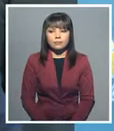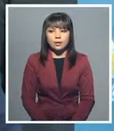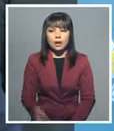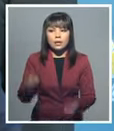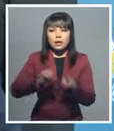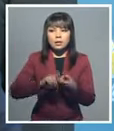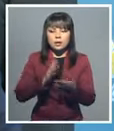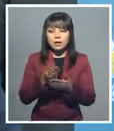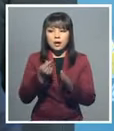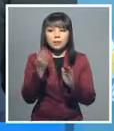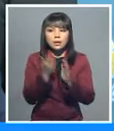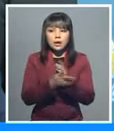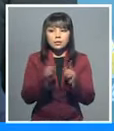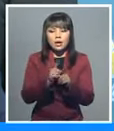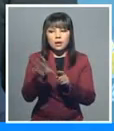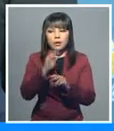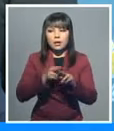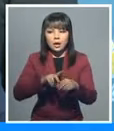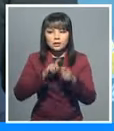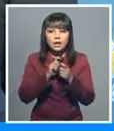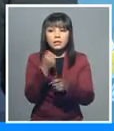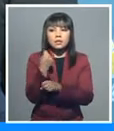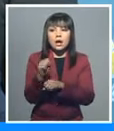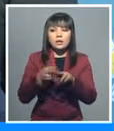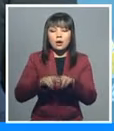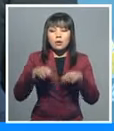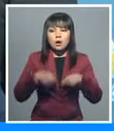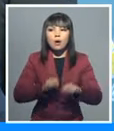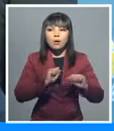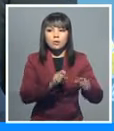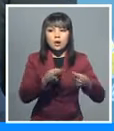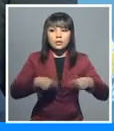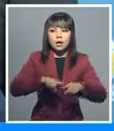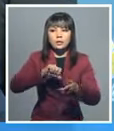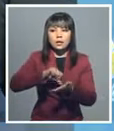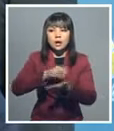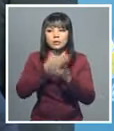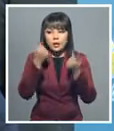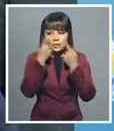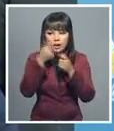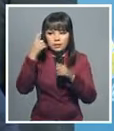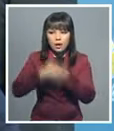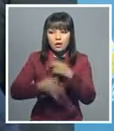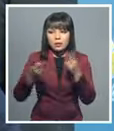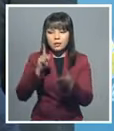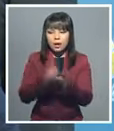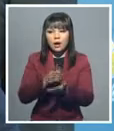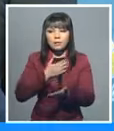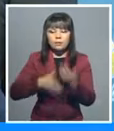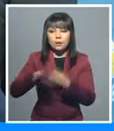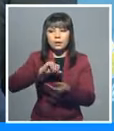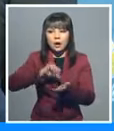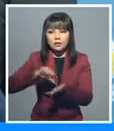Сыбайлас жемқорлықты жеңу үшін әрбір азамат бұл мәселелер тек мемлекетке құқық қорғау құрылымдарына ғана қатысты емес екенін түсінуі қажет. Бұл баршамызға